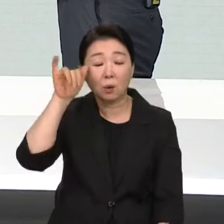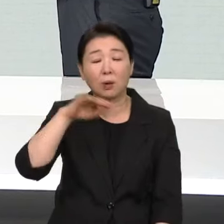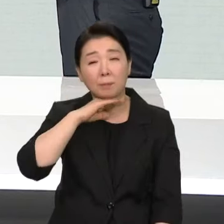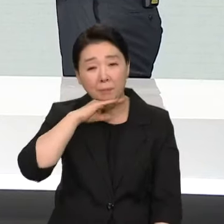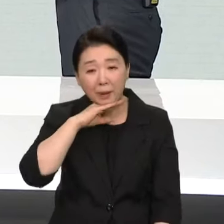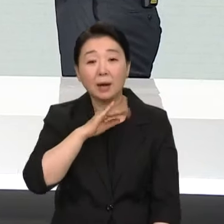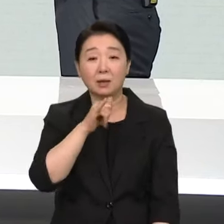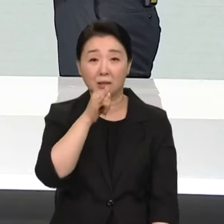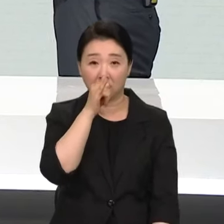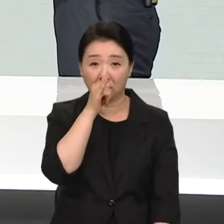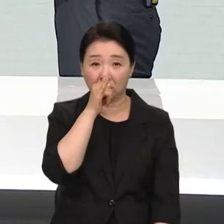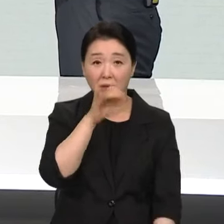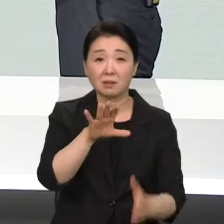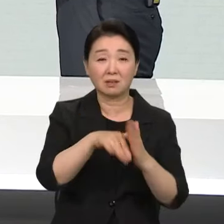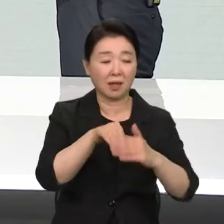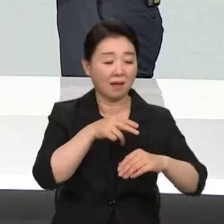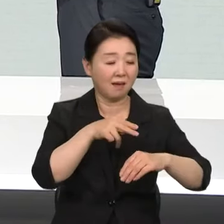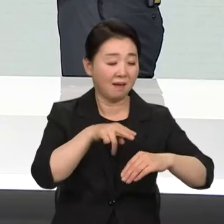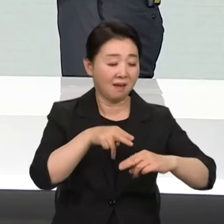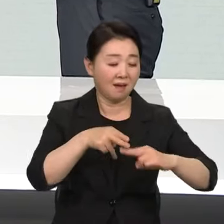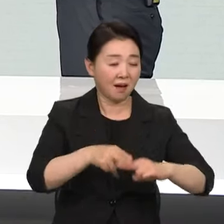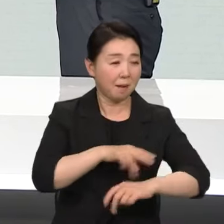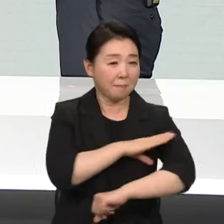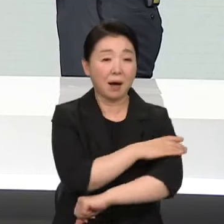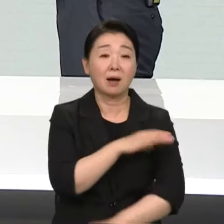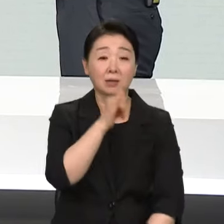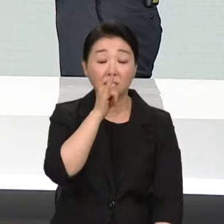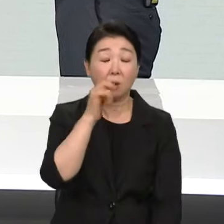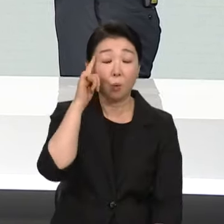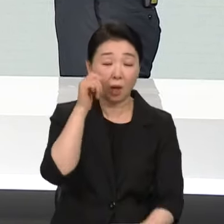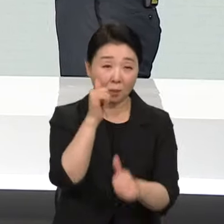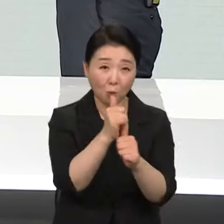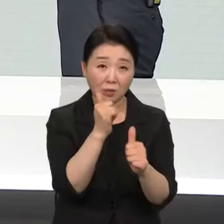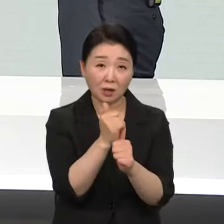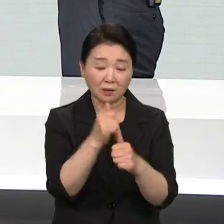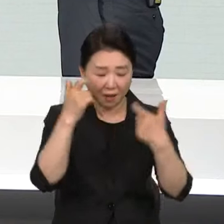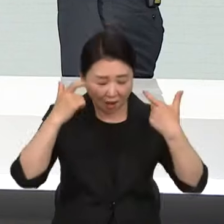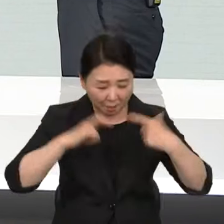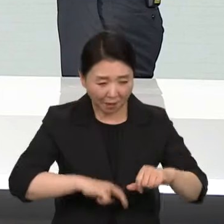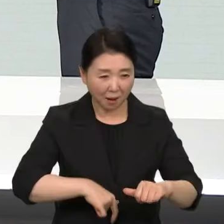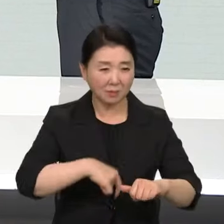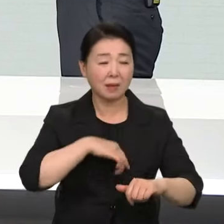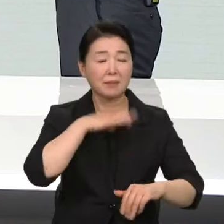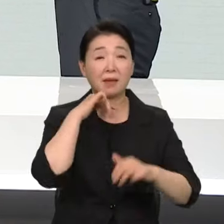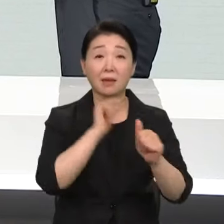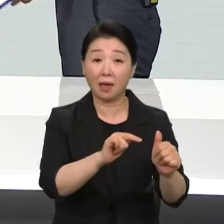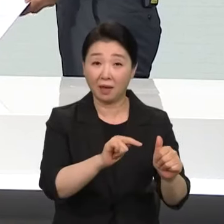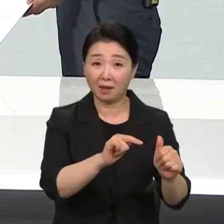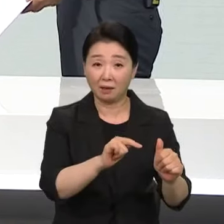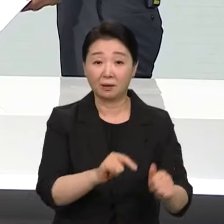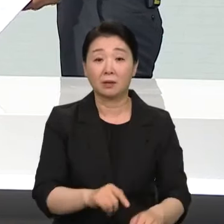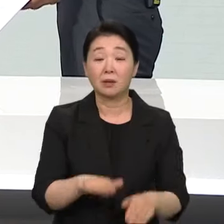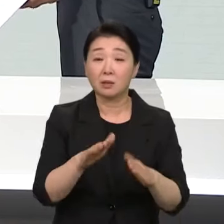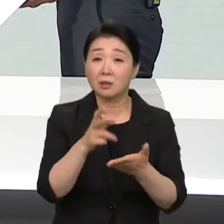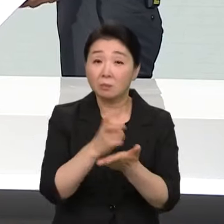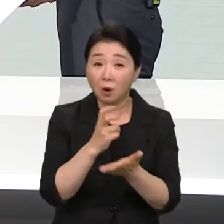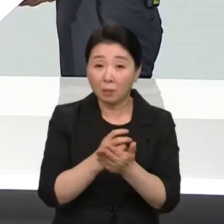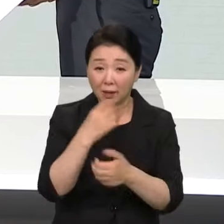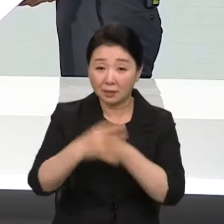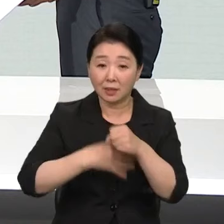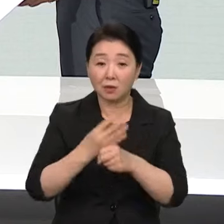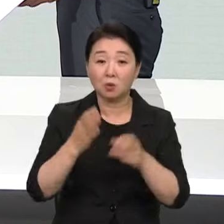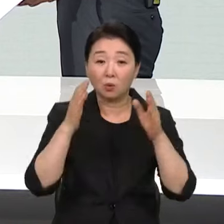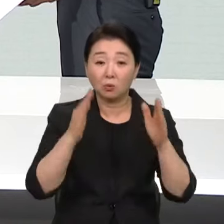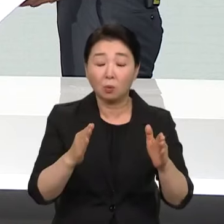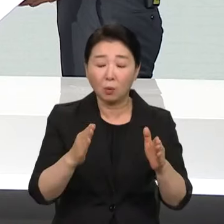했는데 당시에는 갑질 논란이 나왔습니다 보좌관들에게 밤샘 대기 이른바 뻗치기를 시켰기 때문인데요 자 그런데 결국이 법안 4년 동안